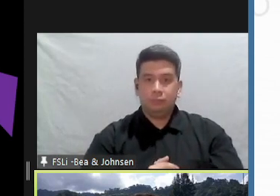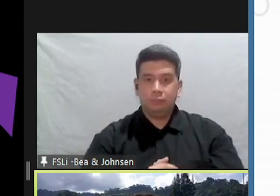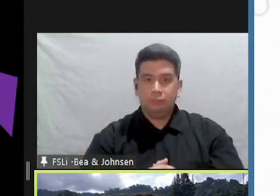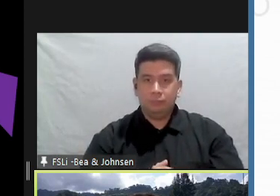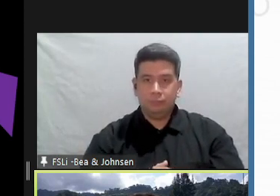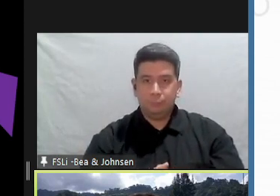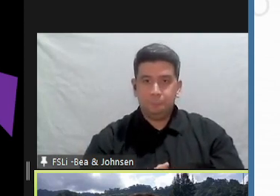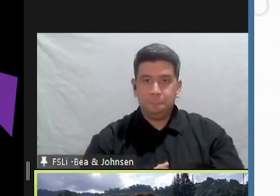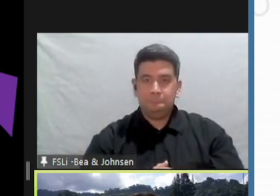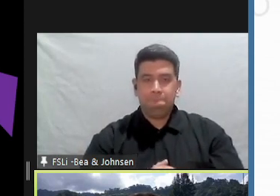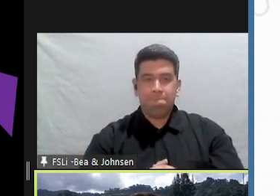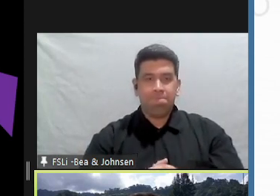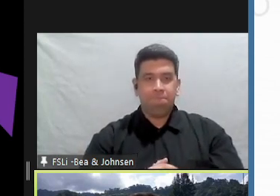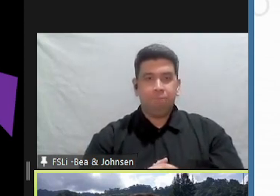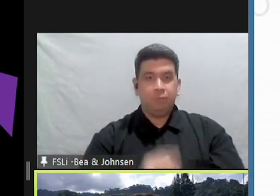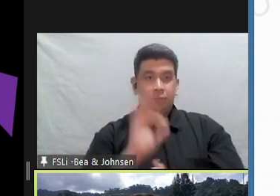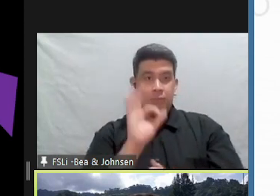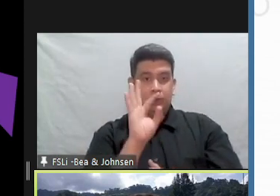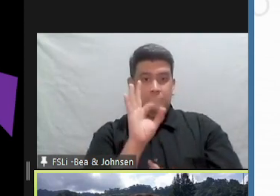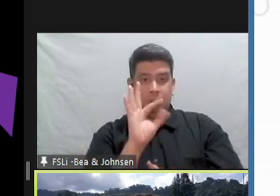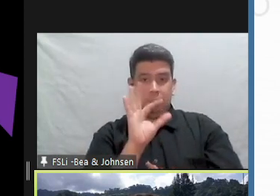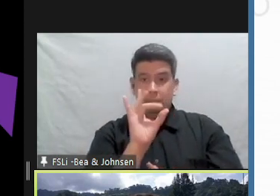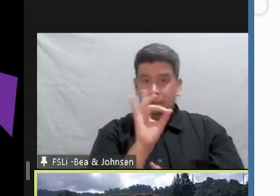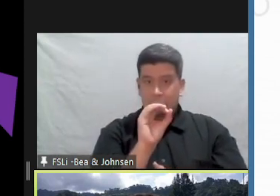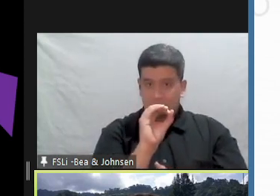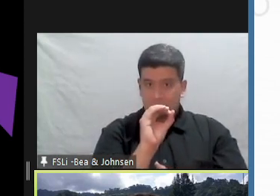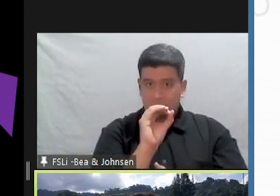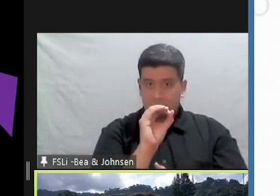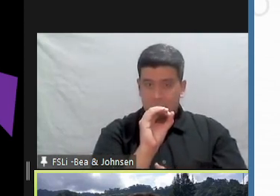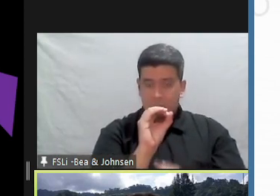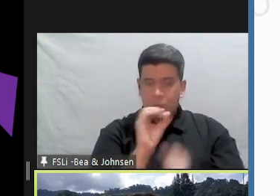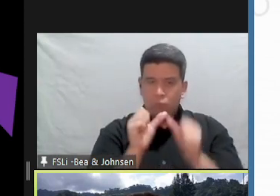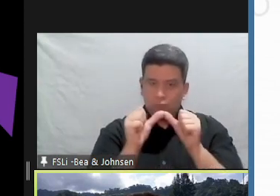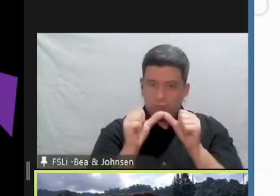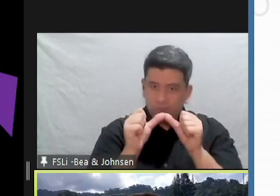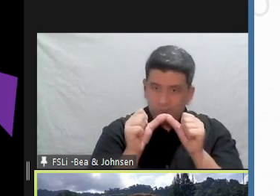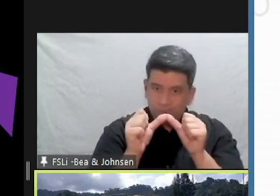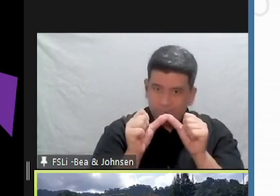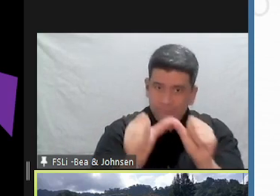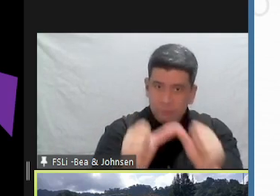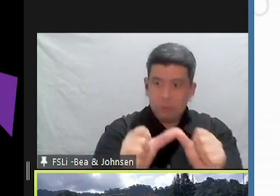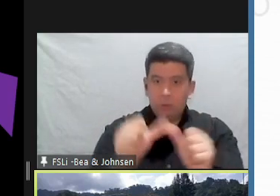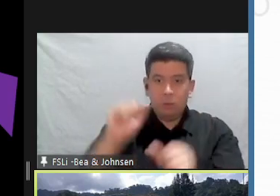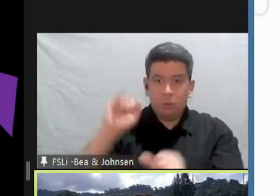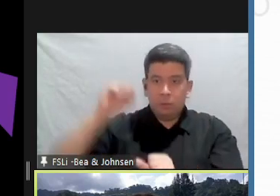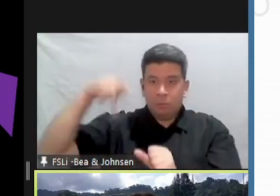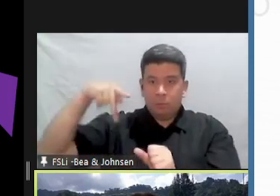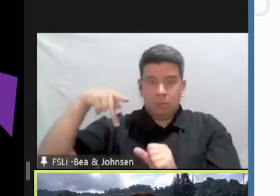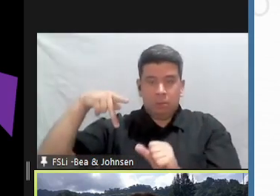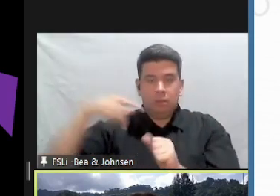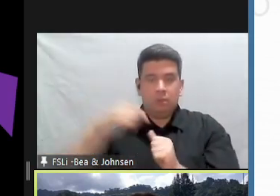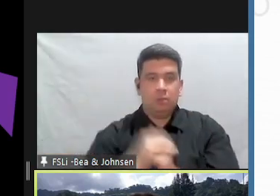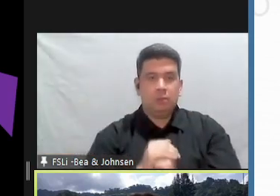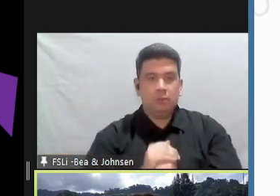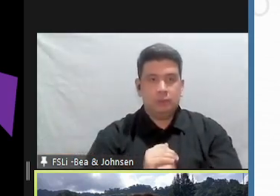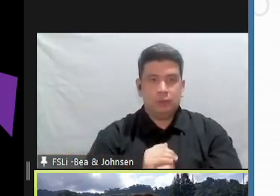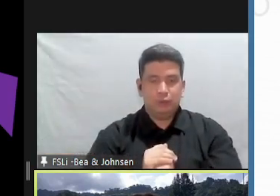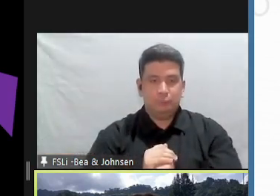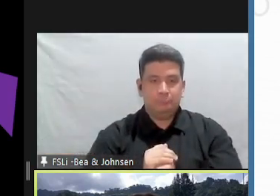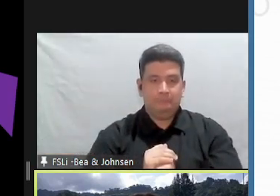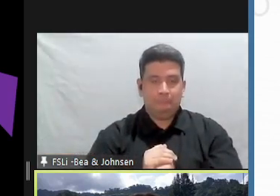ito, noong mga 1980s, nagpatuloy yung mga IP groups. Ni-report no,